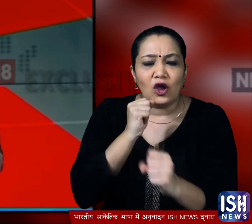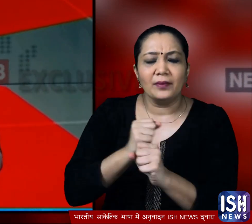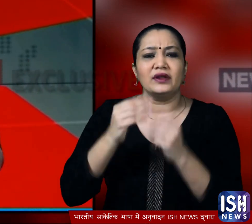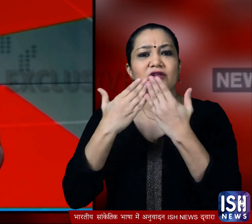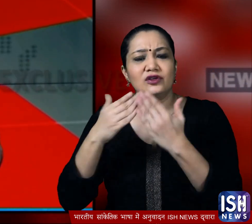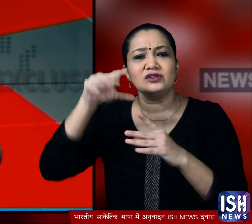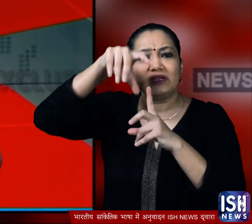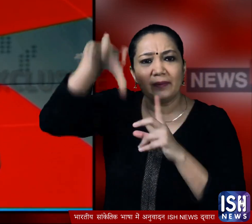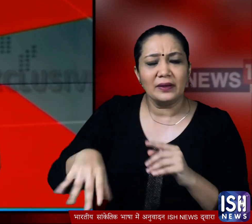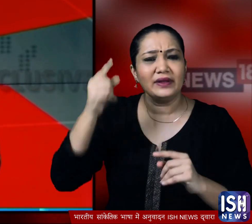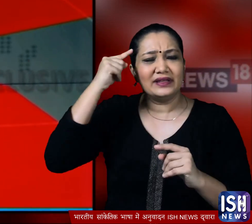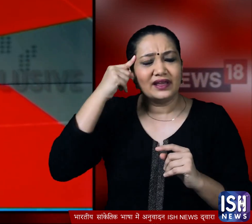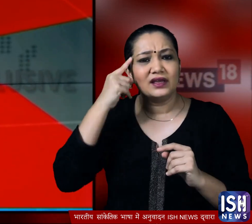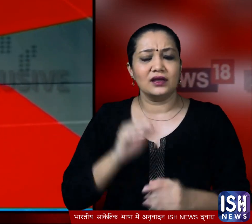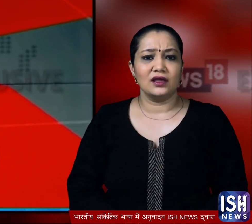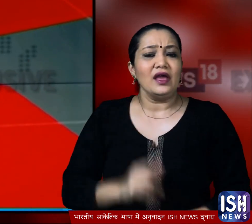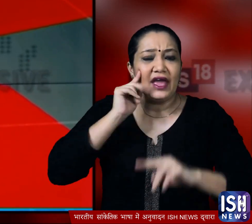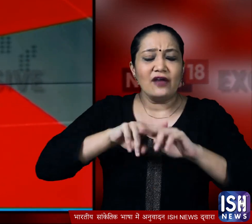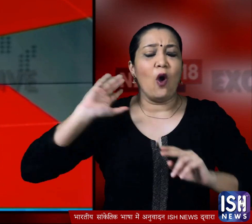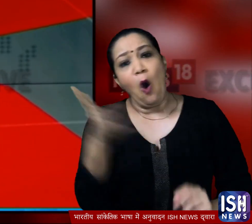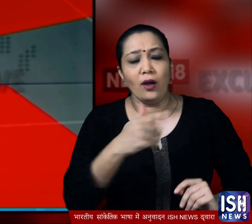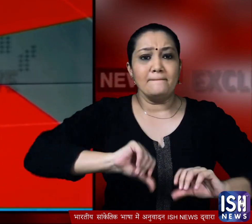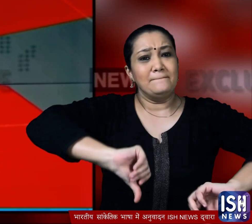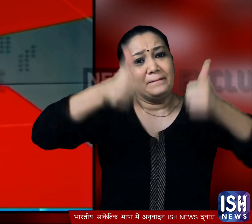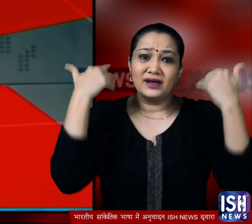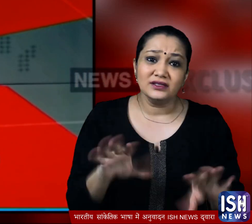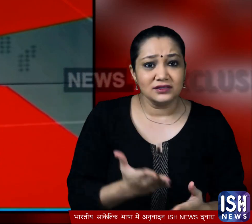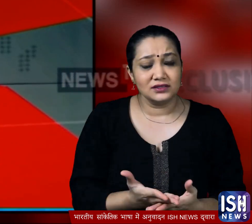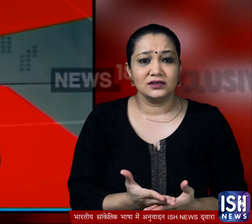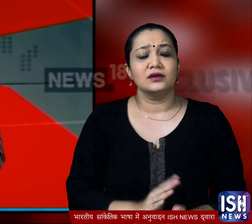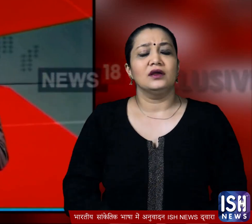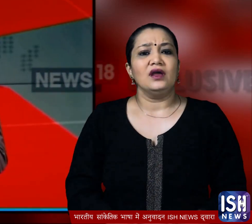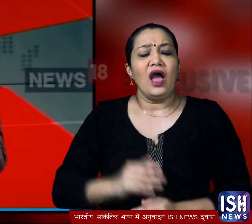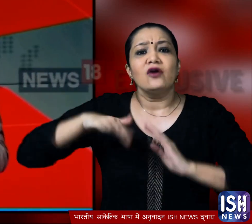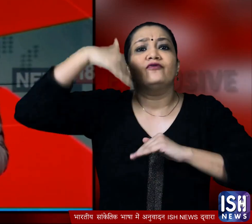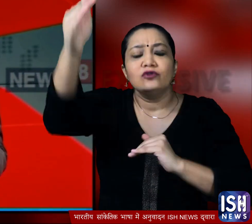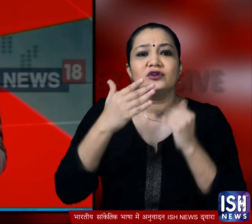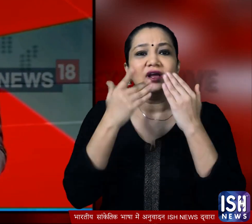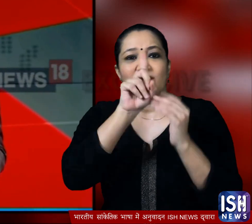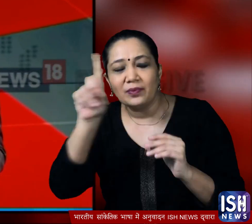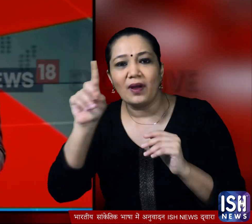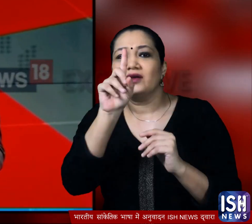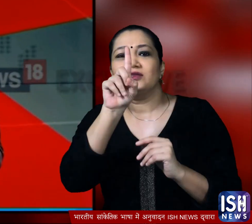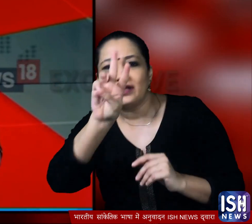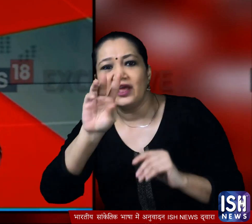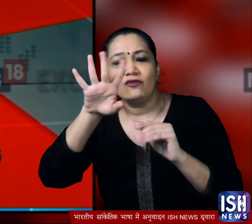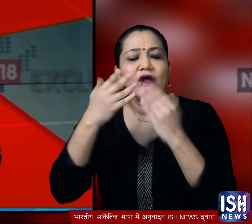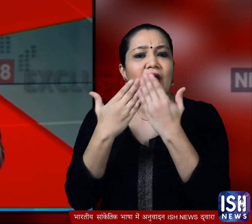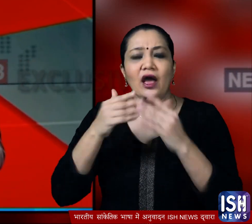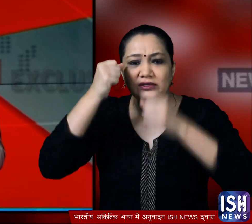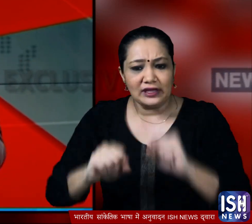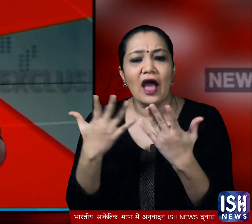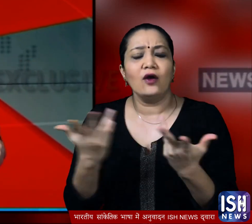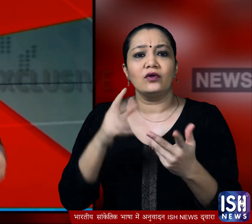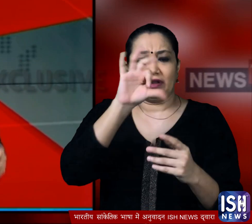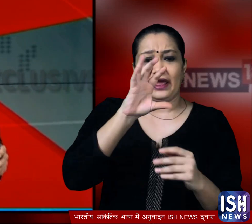शिक्षा विभाग को इस बात की चिंता थी कि अगर सारे बच्चों को पास कर दिया गया तो आगे की पढ़ाई के लिए सीटों का जुगाड़ कहां से होगा, क्योंकि पश्चिम